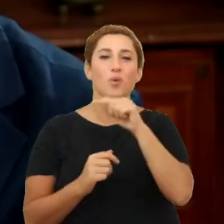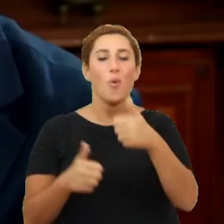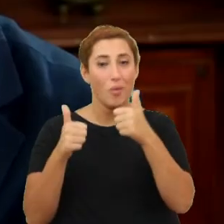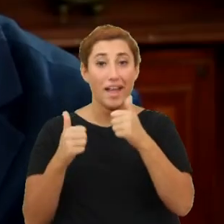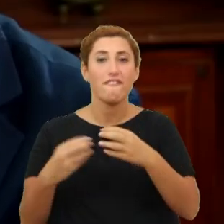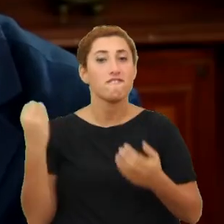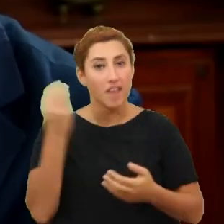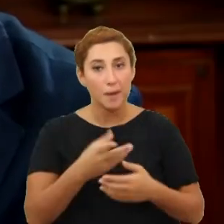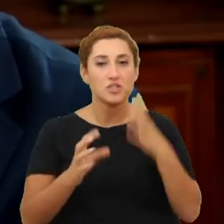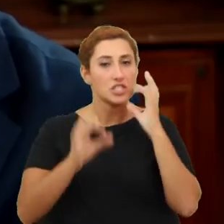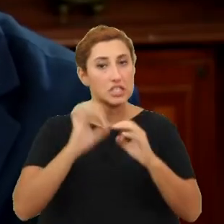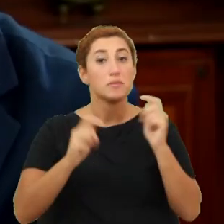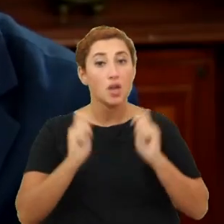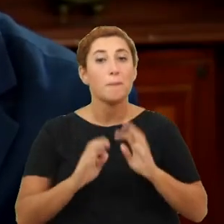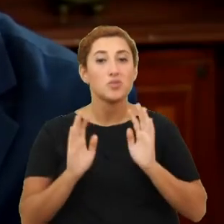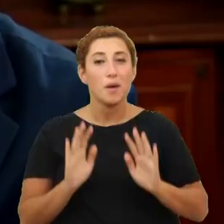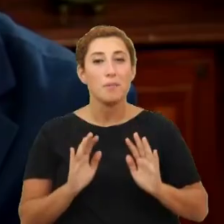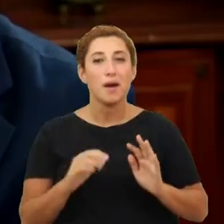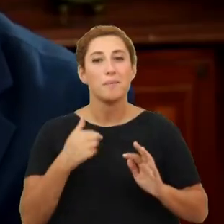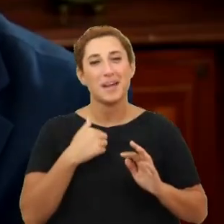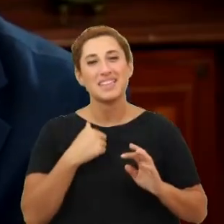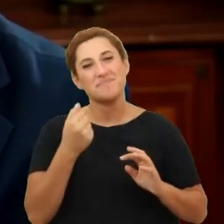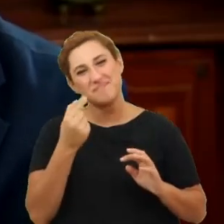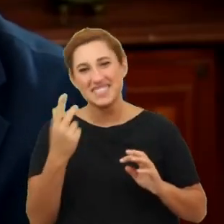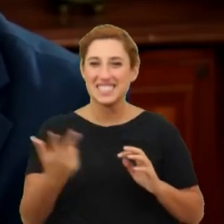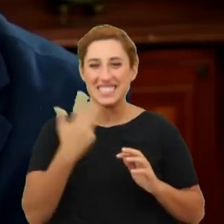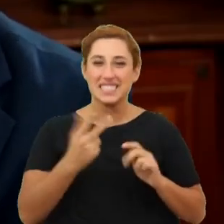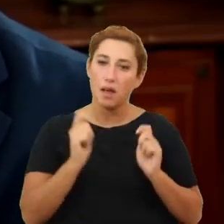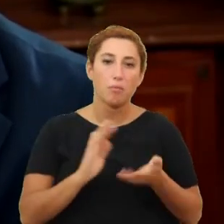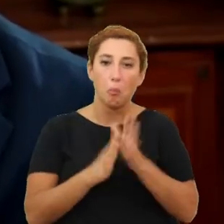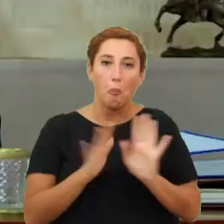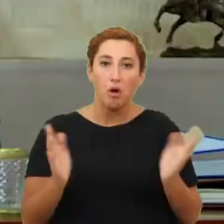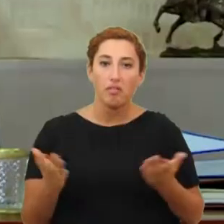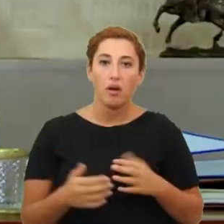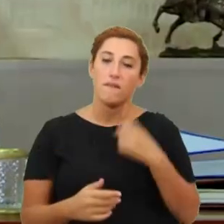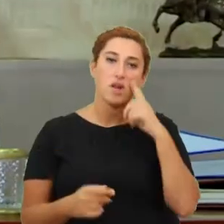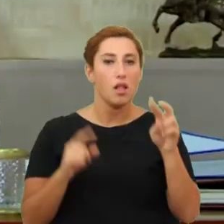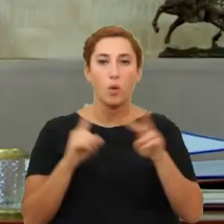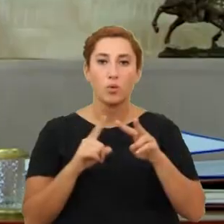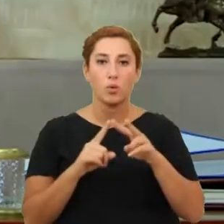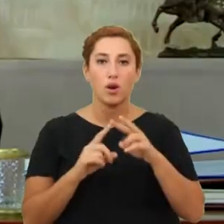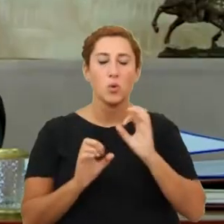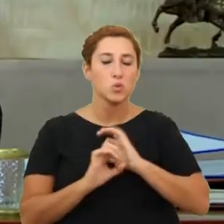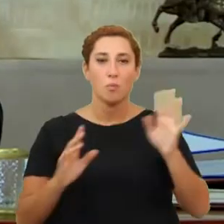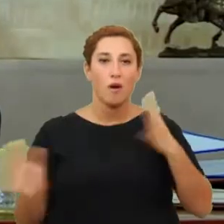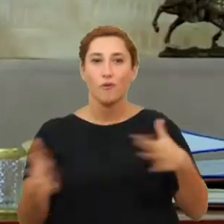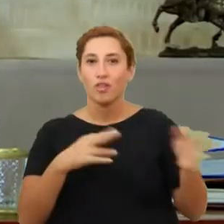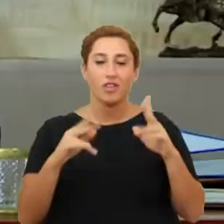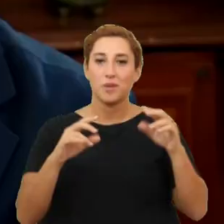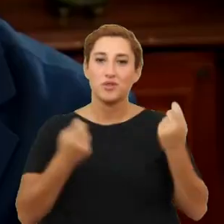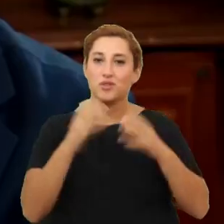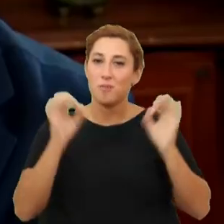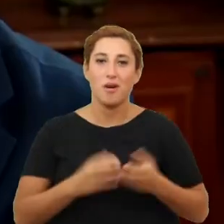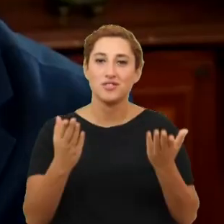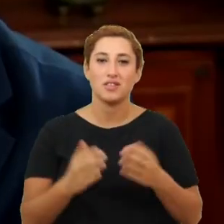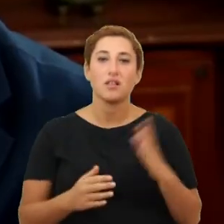Onay verilmiş, incelemişler. İşte ben de birazcık hızlandırdım, o kadar yani. Vallahi Nurhan, fırtına gibi başladın işe yani